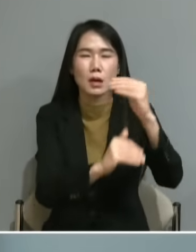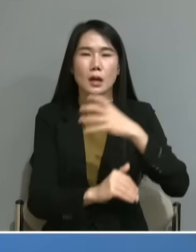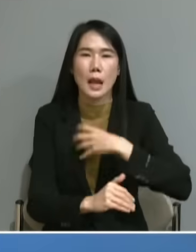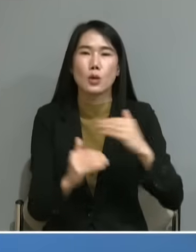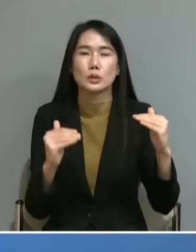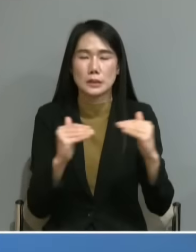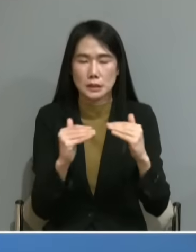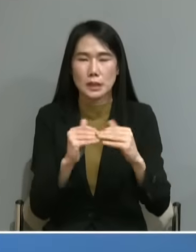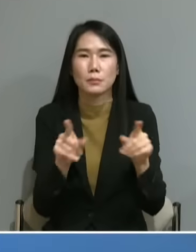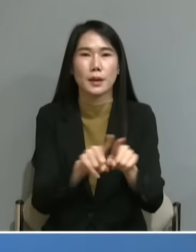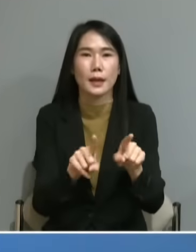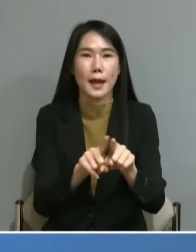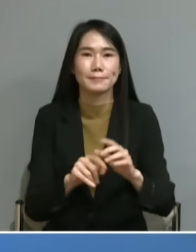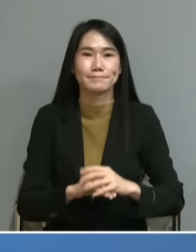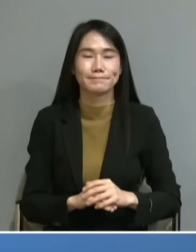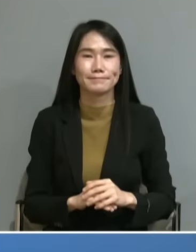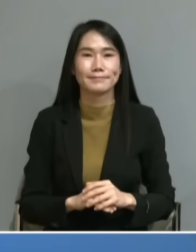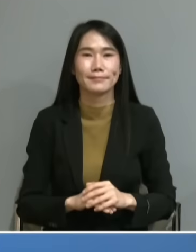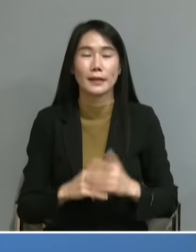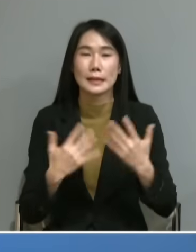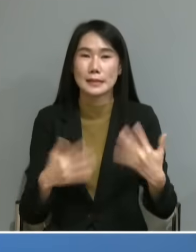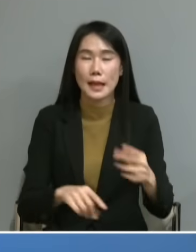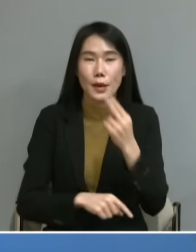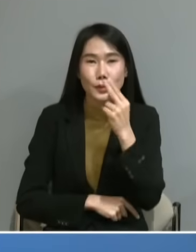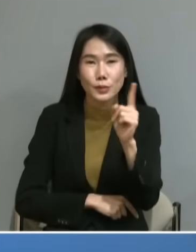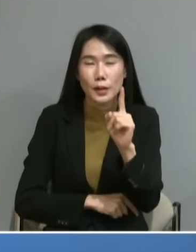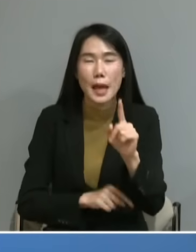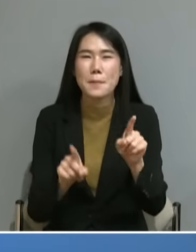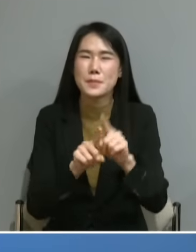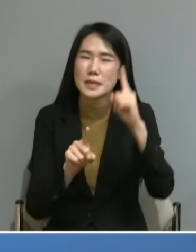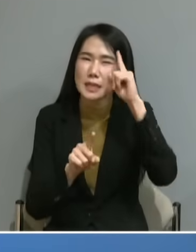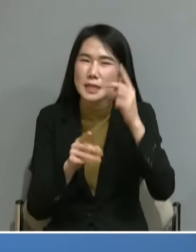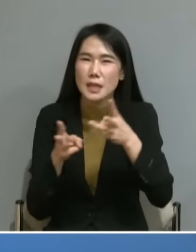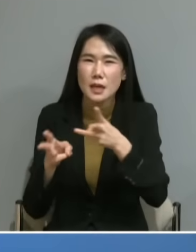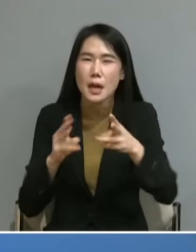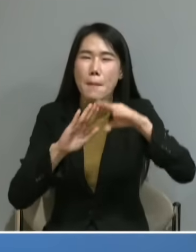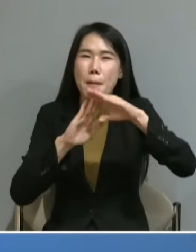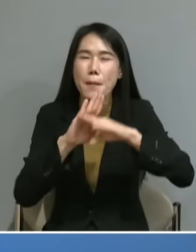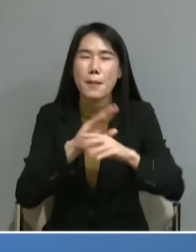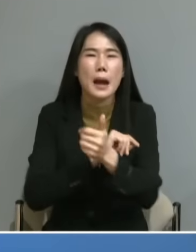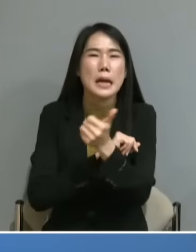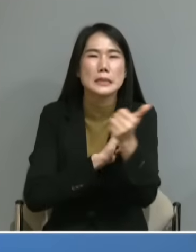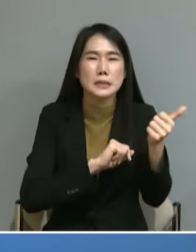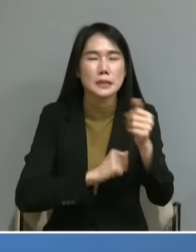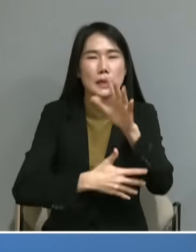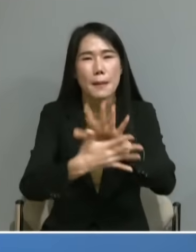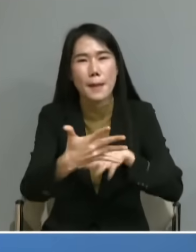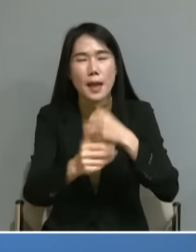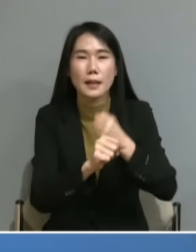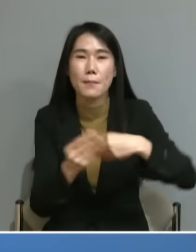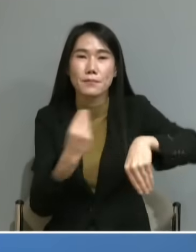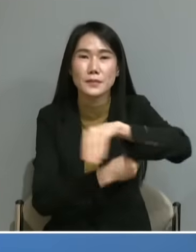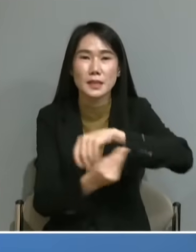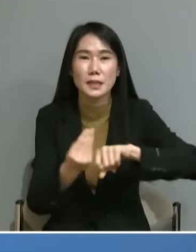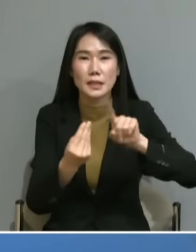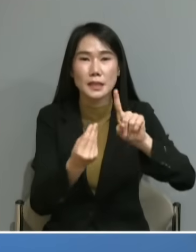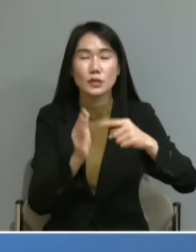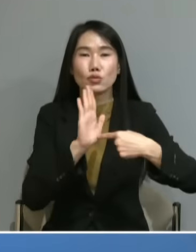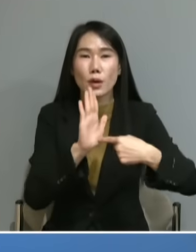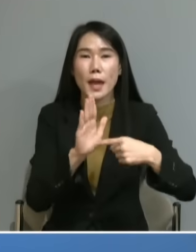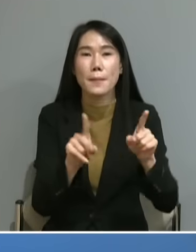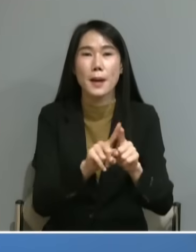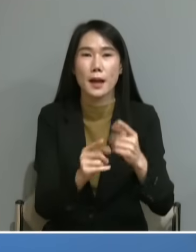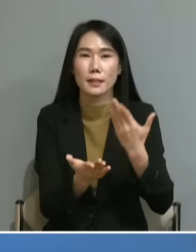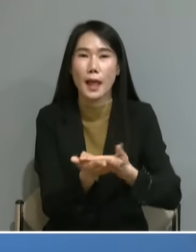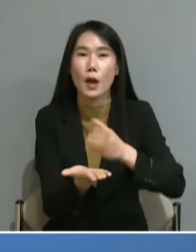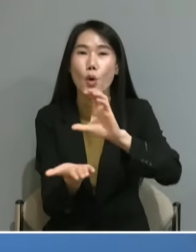ได้รับสิทธิ์เช่นเดียวกันนอกจากนั้นเรายังมีกลไกอื่นๆที่จะเข้ามาช่วยในการขับเคลื่อนเศรษฐกิจเช่นการเติมเงินในกอง